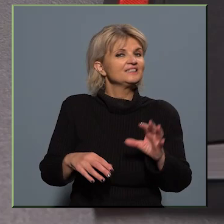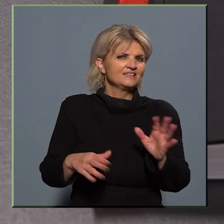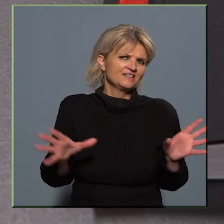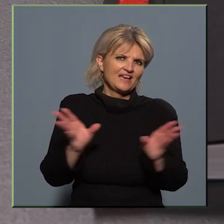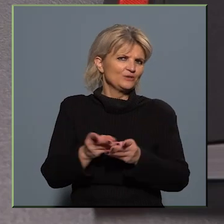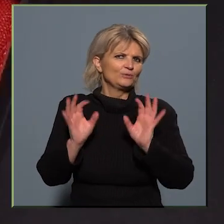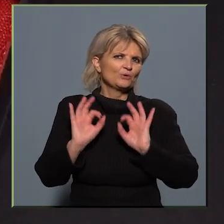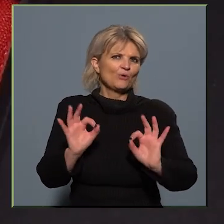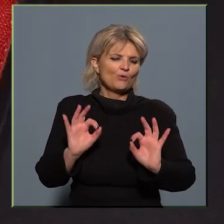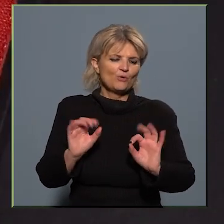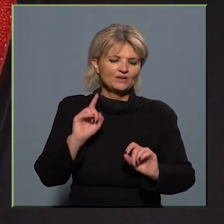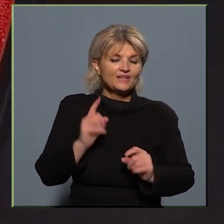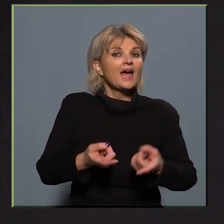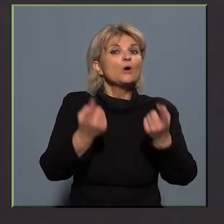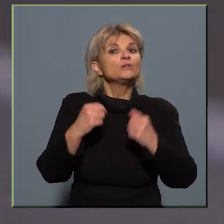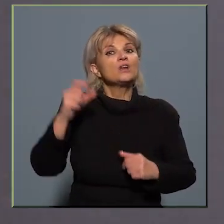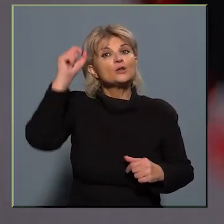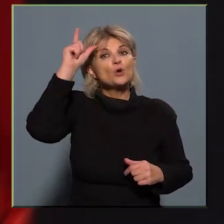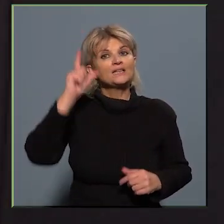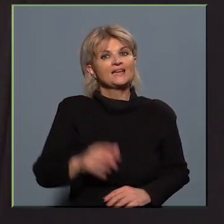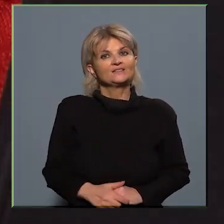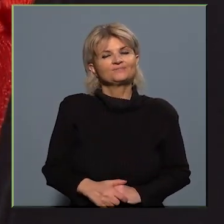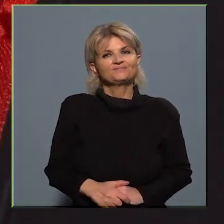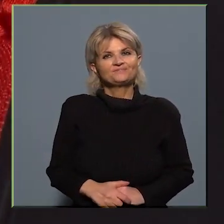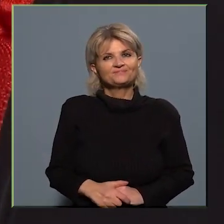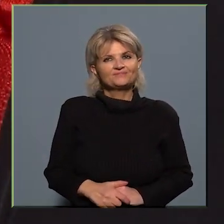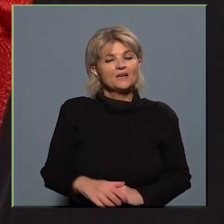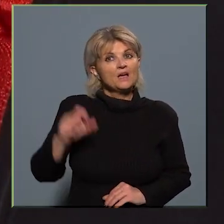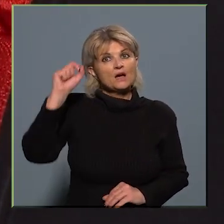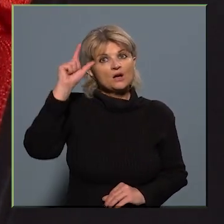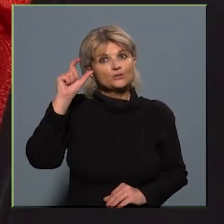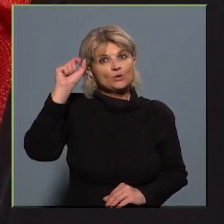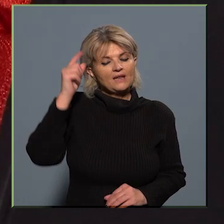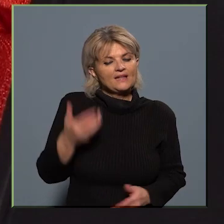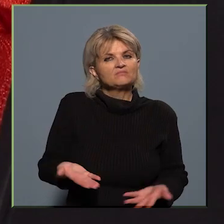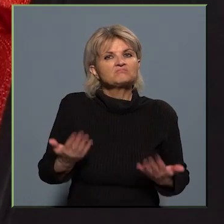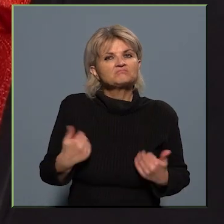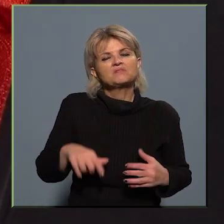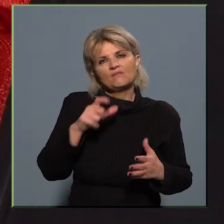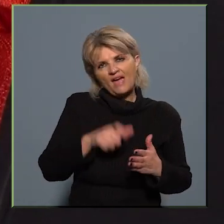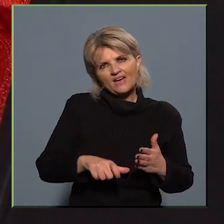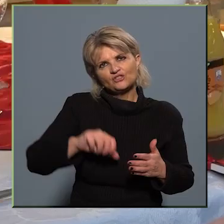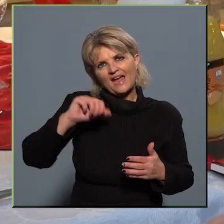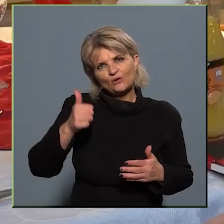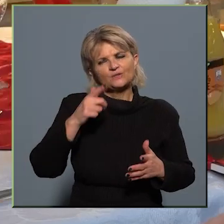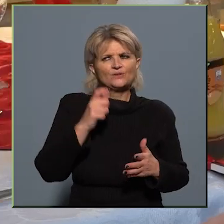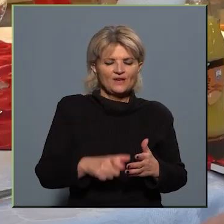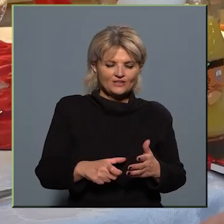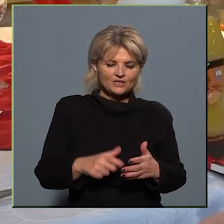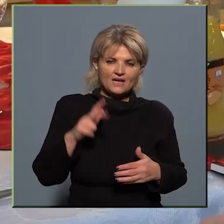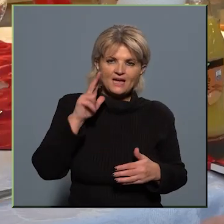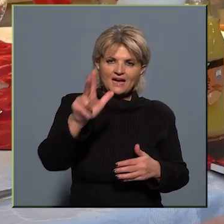megférnek egymás mellett, de honnan jött az ötlet? Hát az ötlet eredendően versek voltak. Már 3